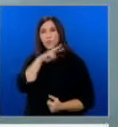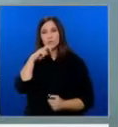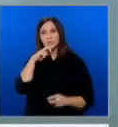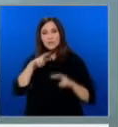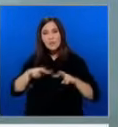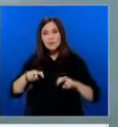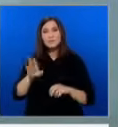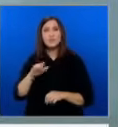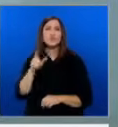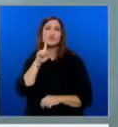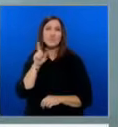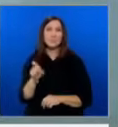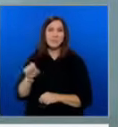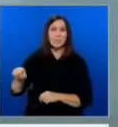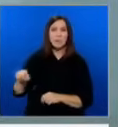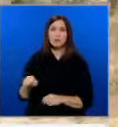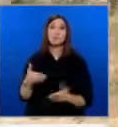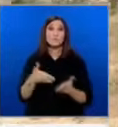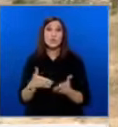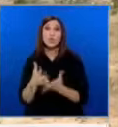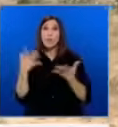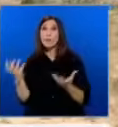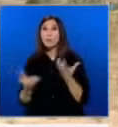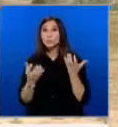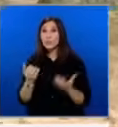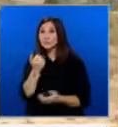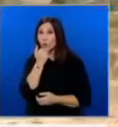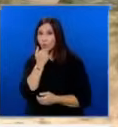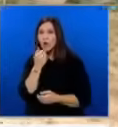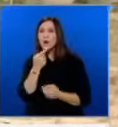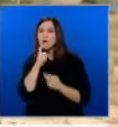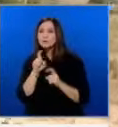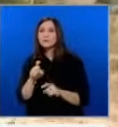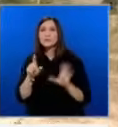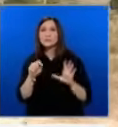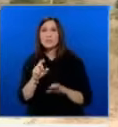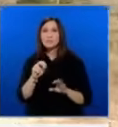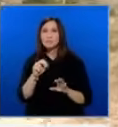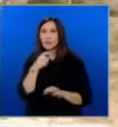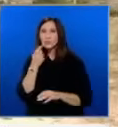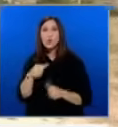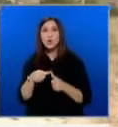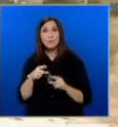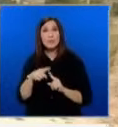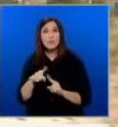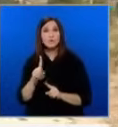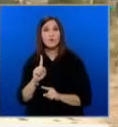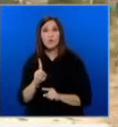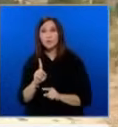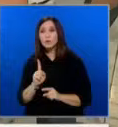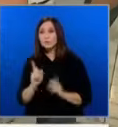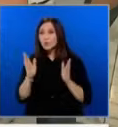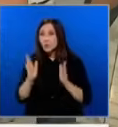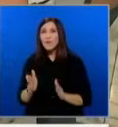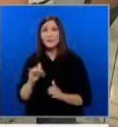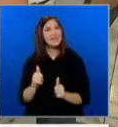Полицията разследва дали човешка небрежност е причинила големи пожар в Сенокос. Разпитан 80-годишният Любен Тасев, чиято съпричастност все още се установява.